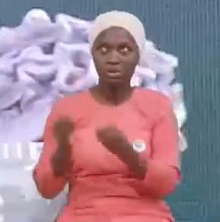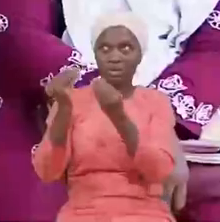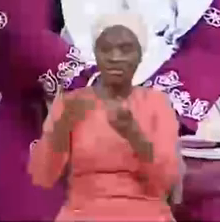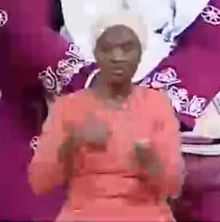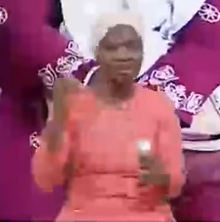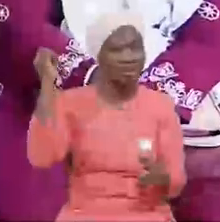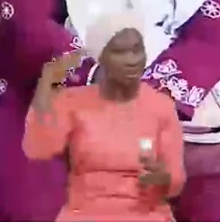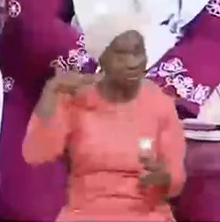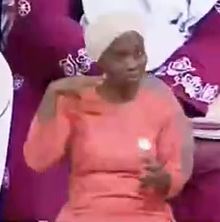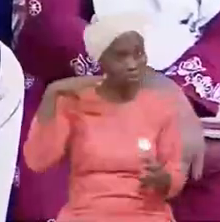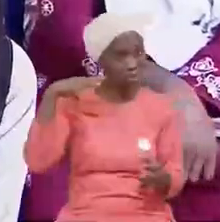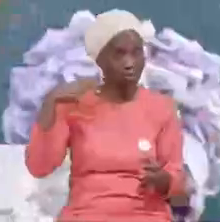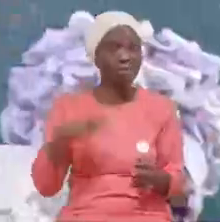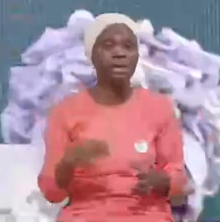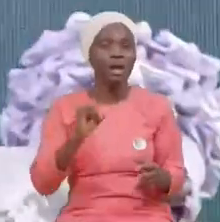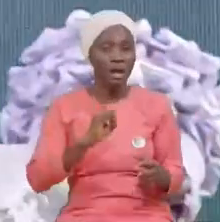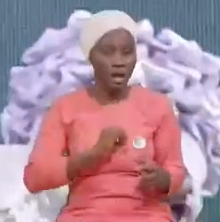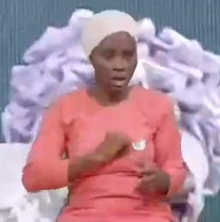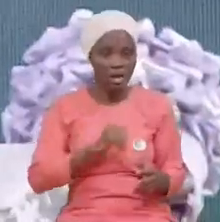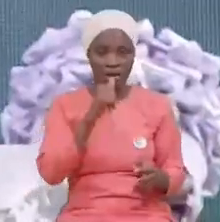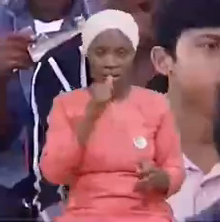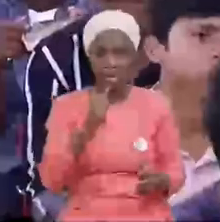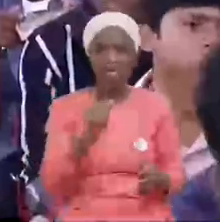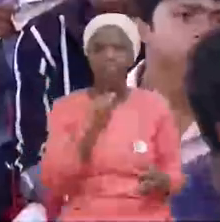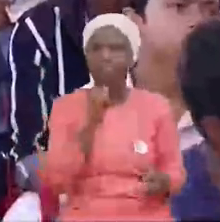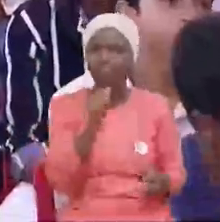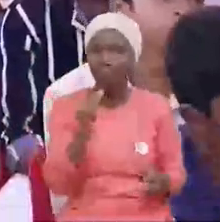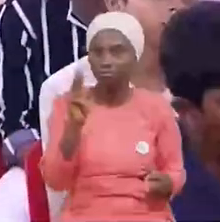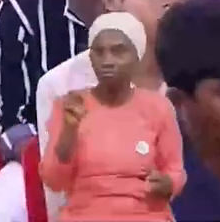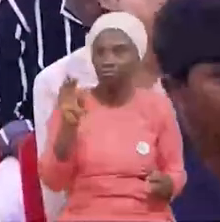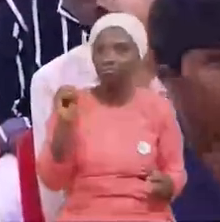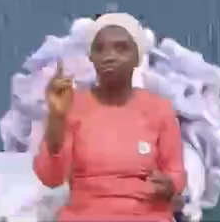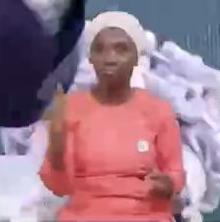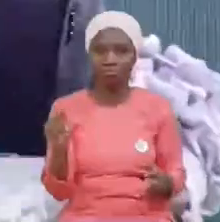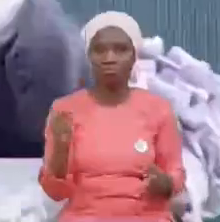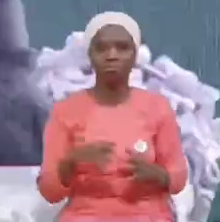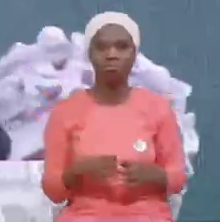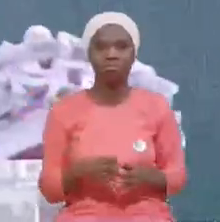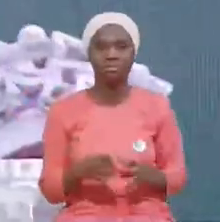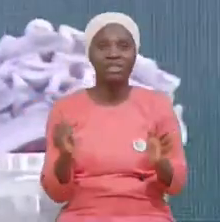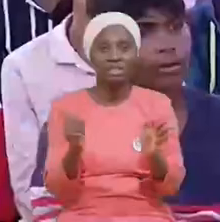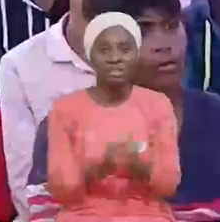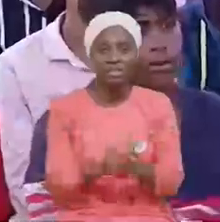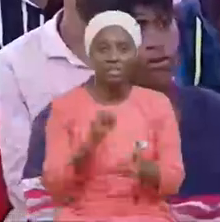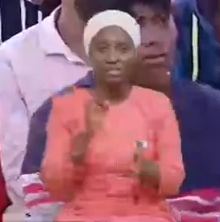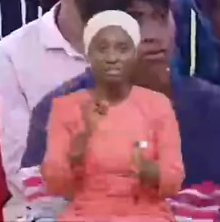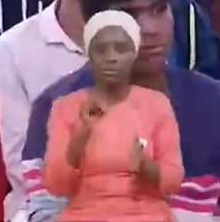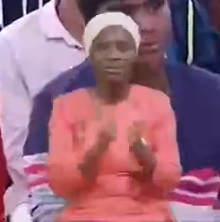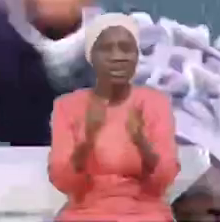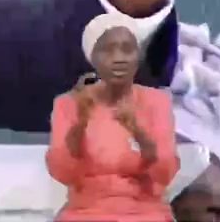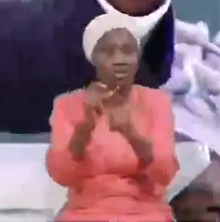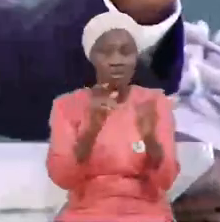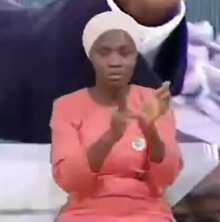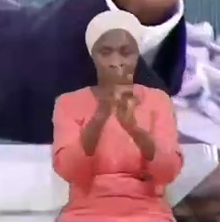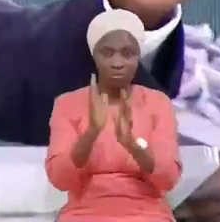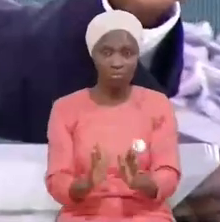grâce, je ne suis pas. Ce mot chrétien, quand vous